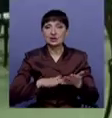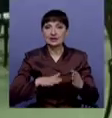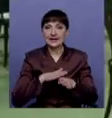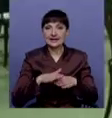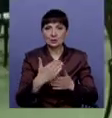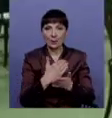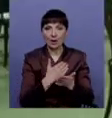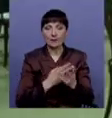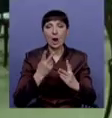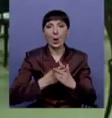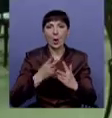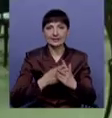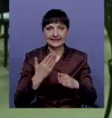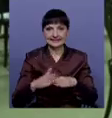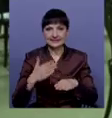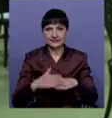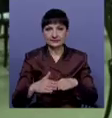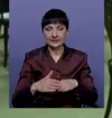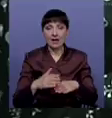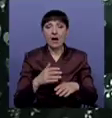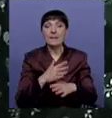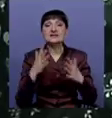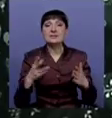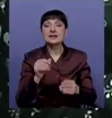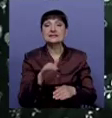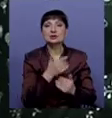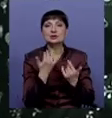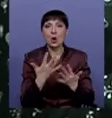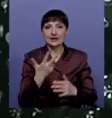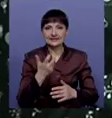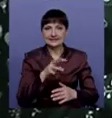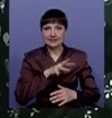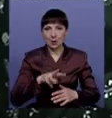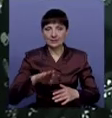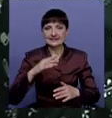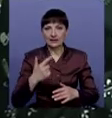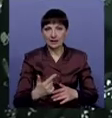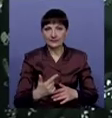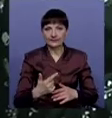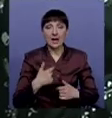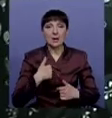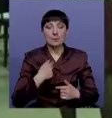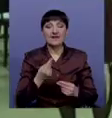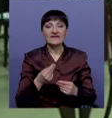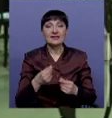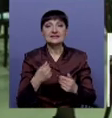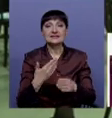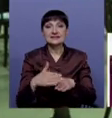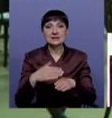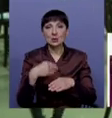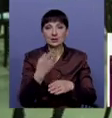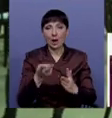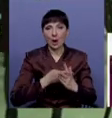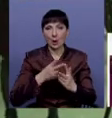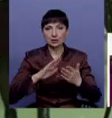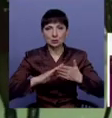реализацию программ льготного кредитования. Максимальная сумма займов составляет 300 миллионов тенге. Мы финансируем по льготным